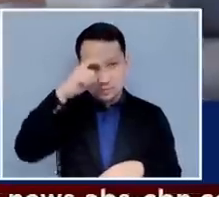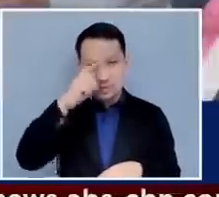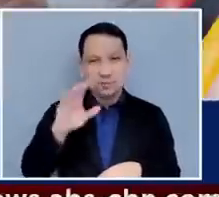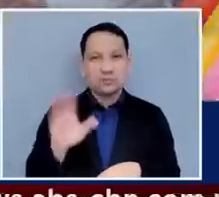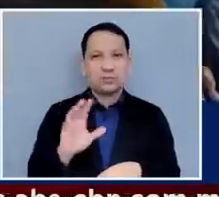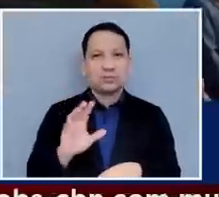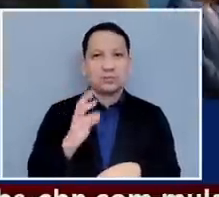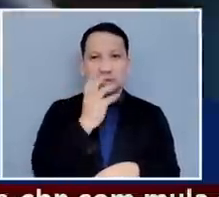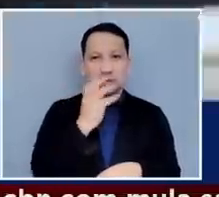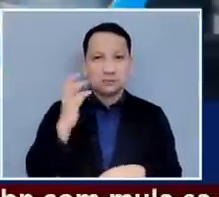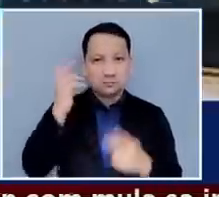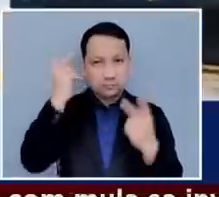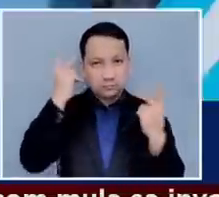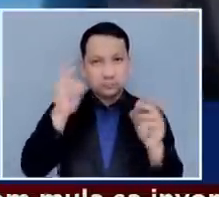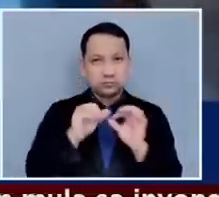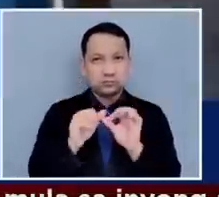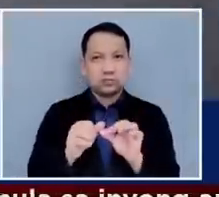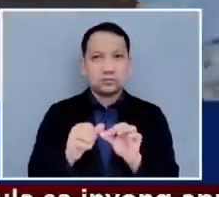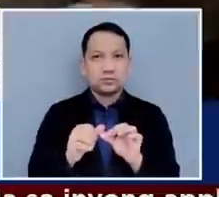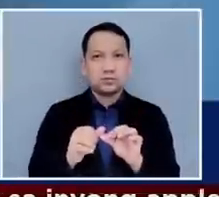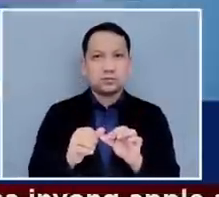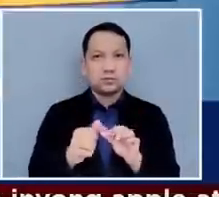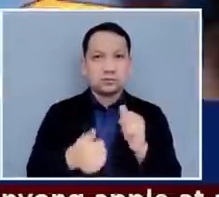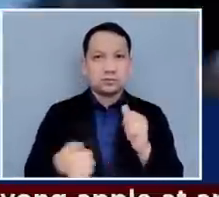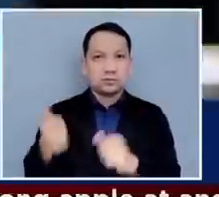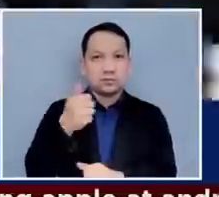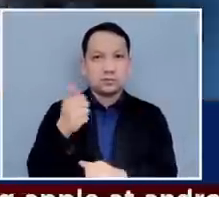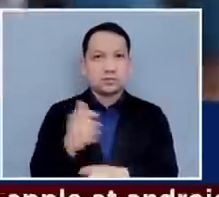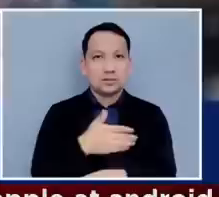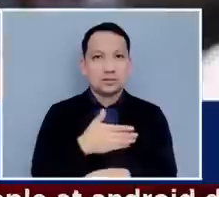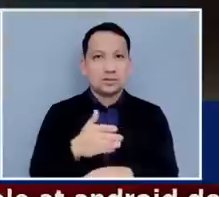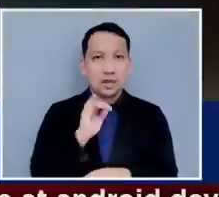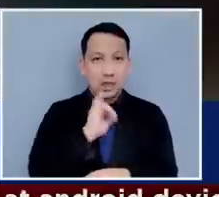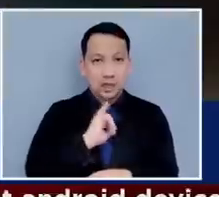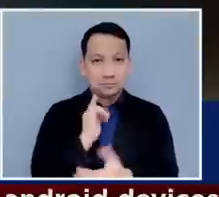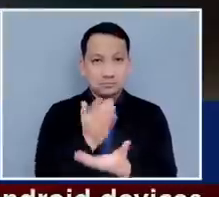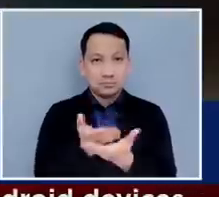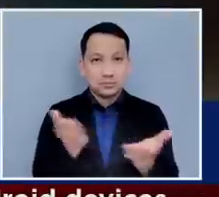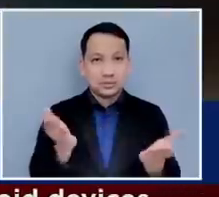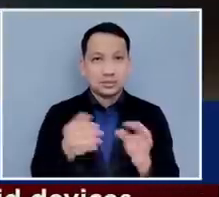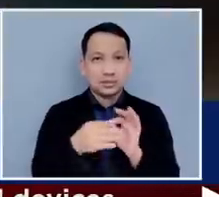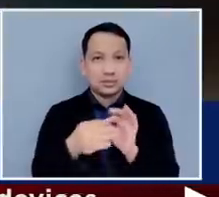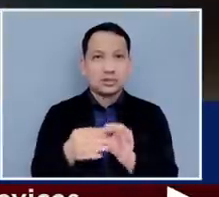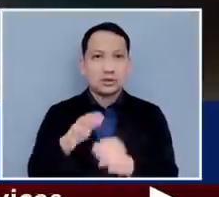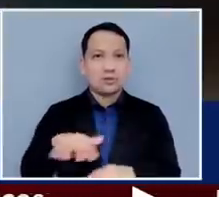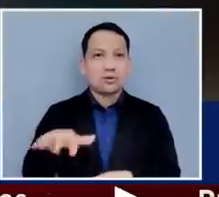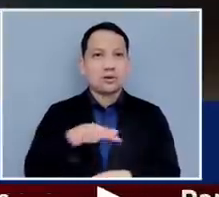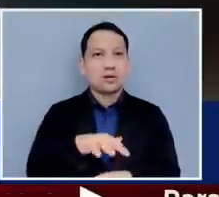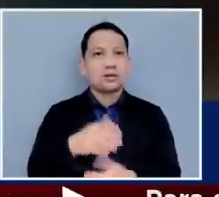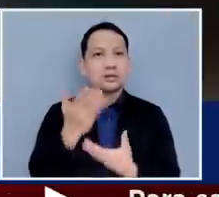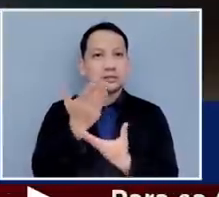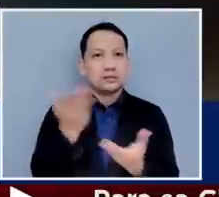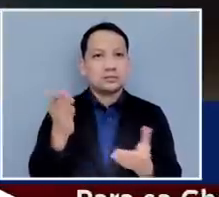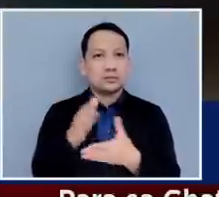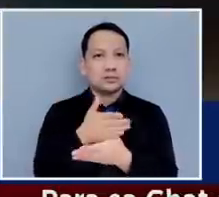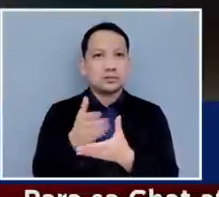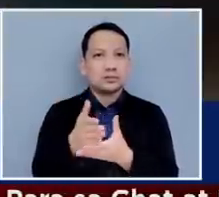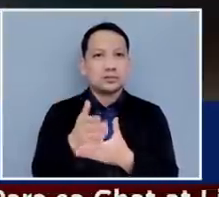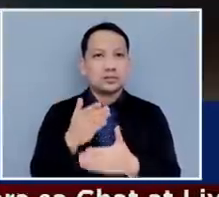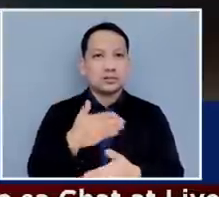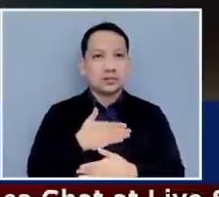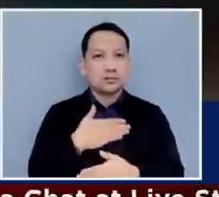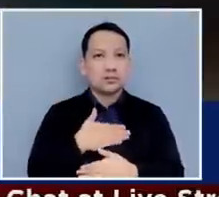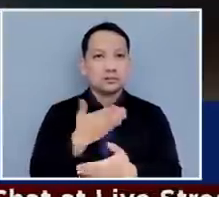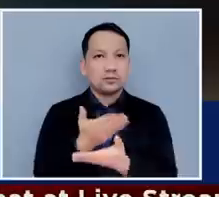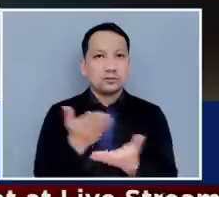init ng ulo. At ang gawin natin, mag-share na lang tayo ng ice cream sa isa't isa upang sa gayon ay makapag-share tayo ng happiness, makapaghatid